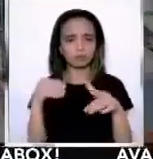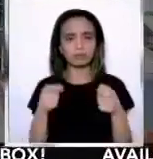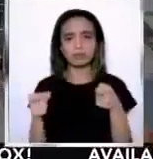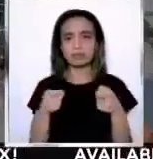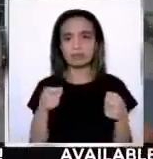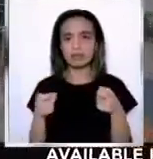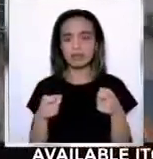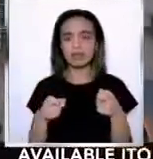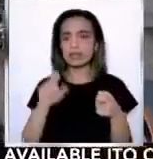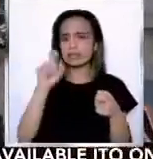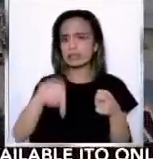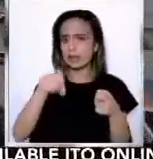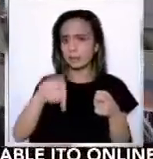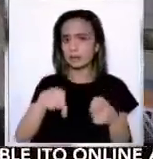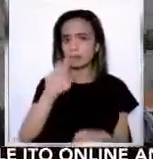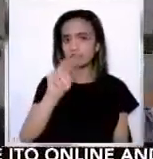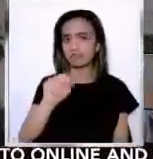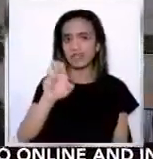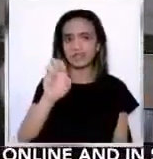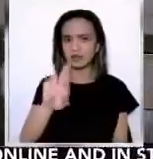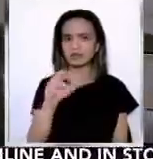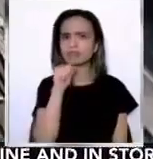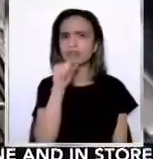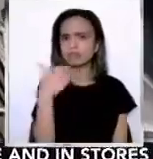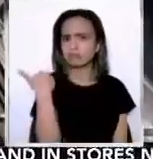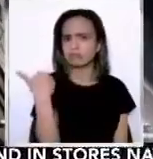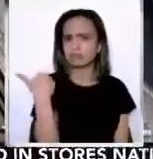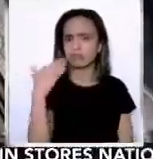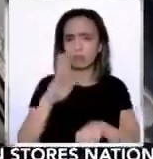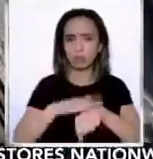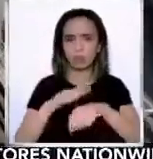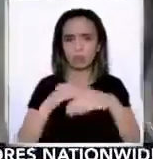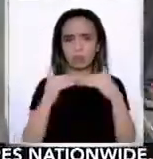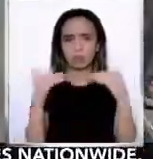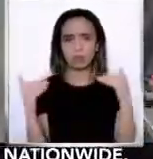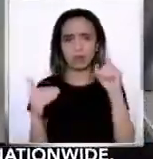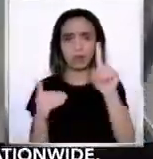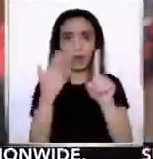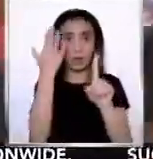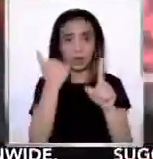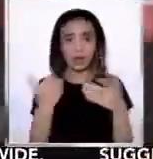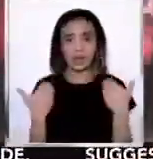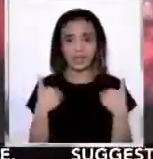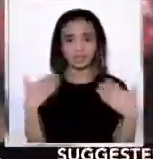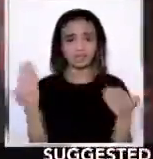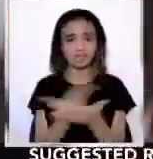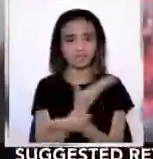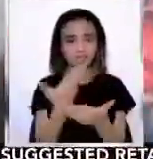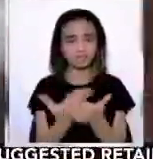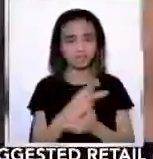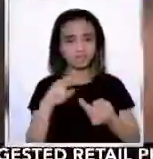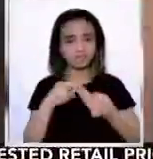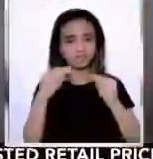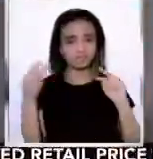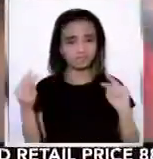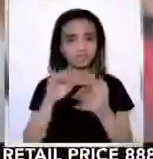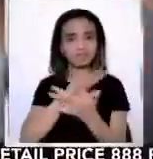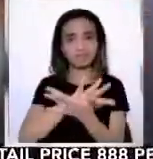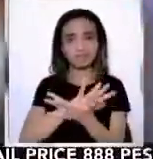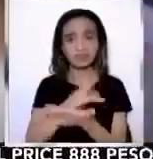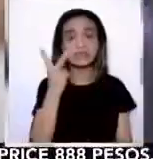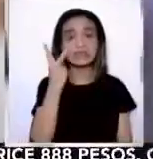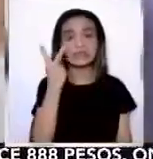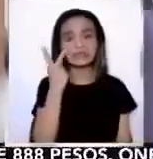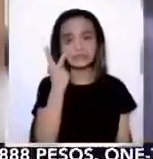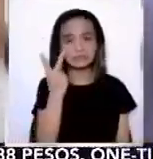level 1 ang NCR, lalo ngayong may banta ng Omicron variant. I-maintain na natin ngayon ang alert level at